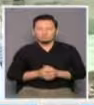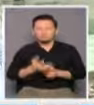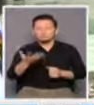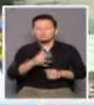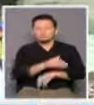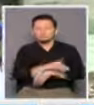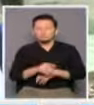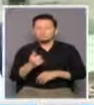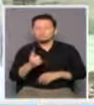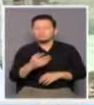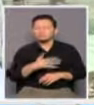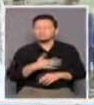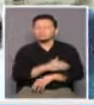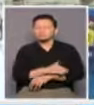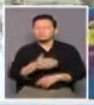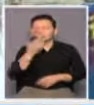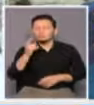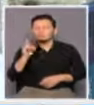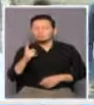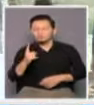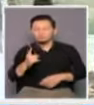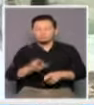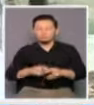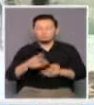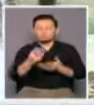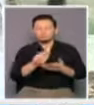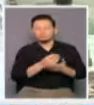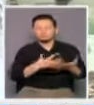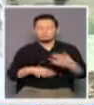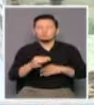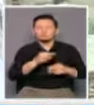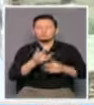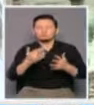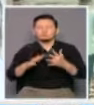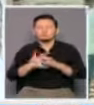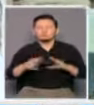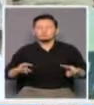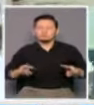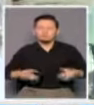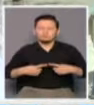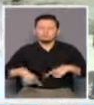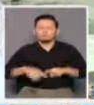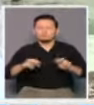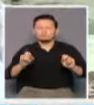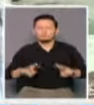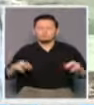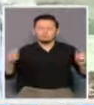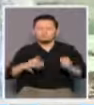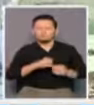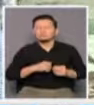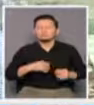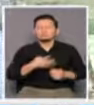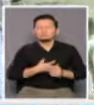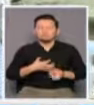көше, неге біздің көшеміз жоқ деген. Біз әрбір село округ әкімдерімен бірлесіп негізгі